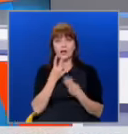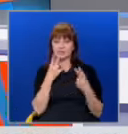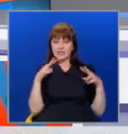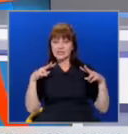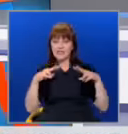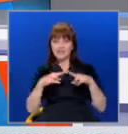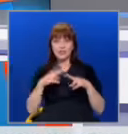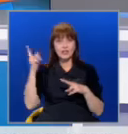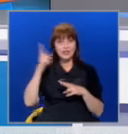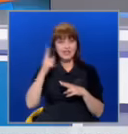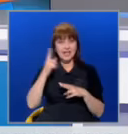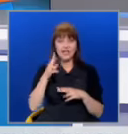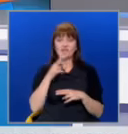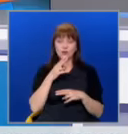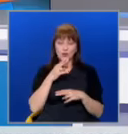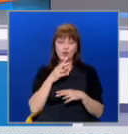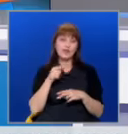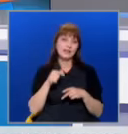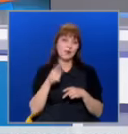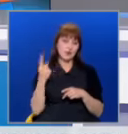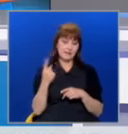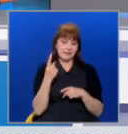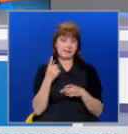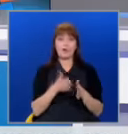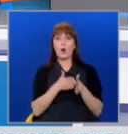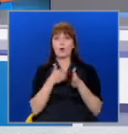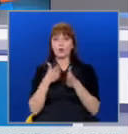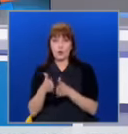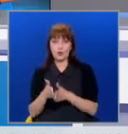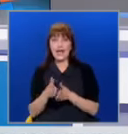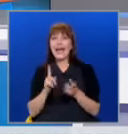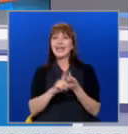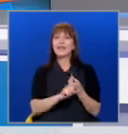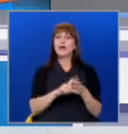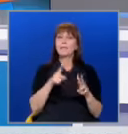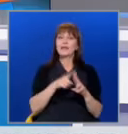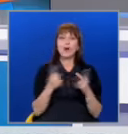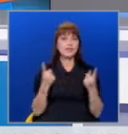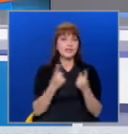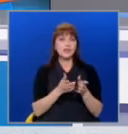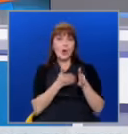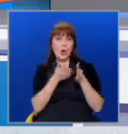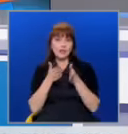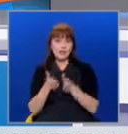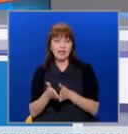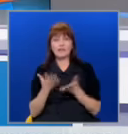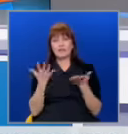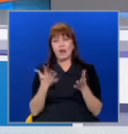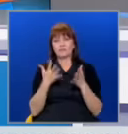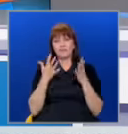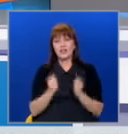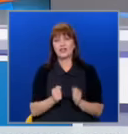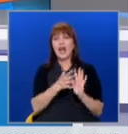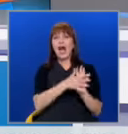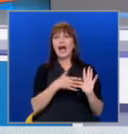вторник, но още първия път я отложиха. Според съпредседателя на ППДБ Кирил Петков, срещата се отлага поради натоварения график на